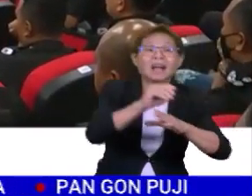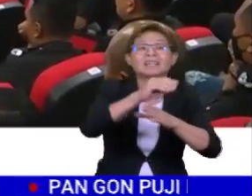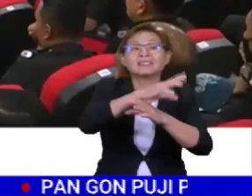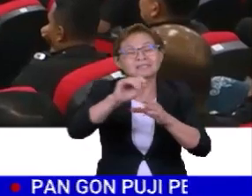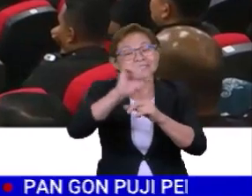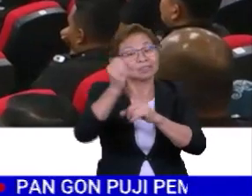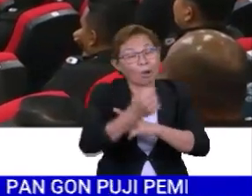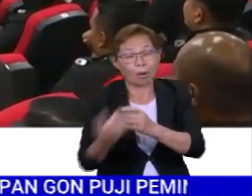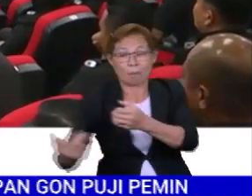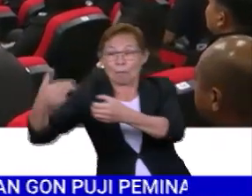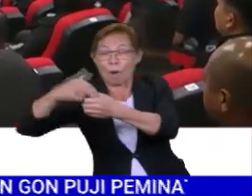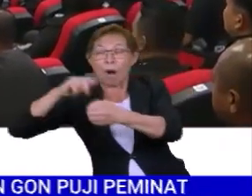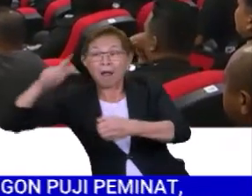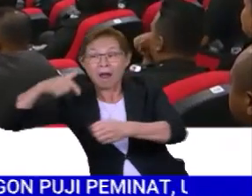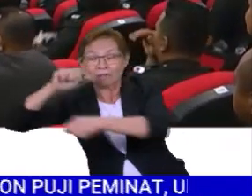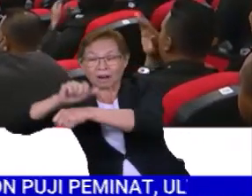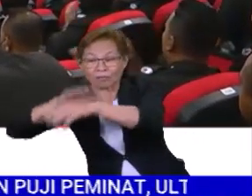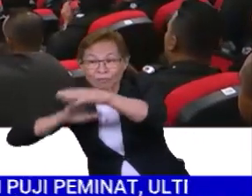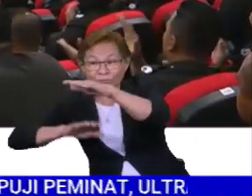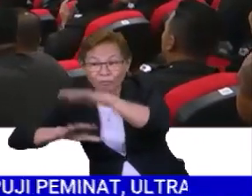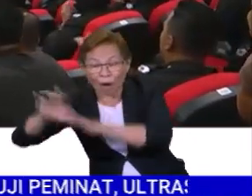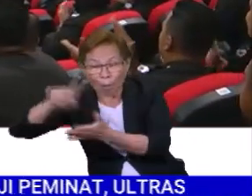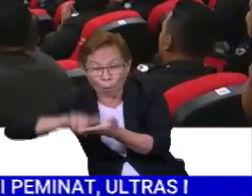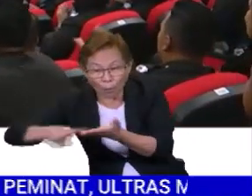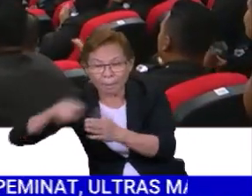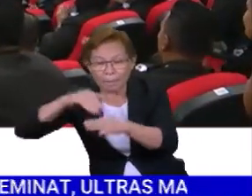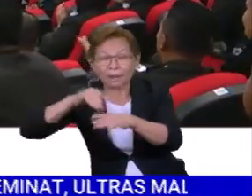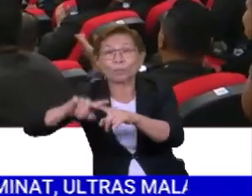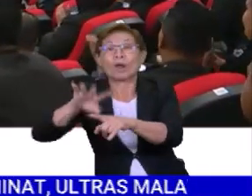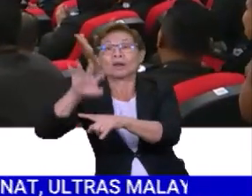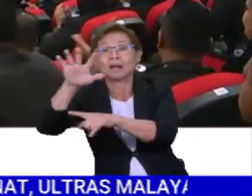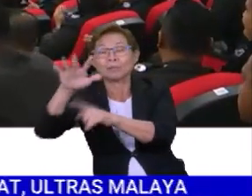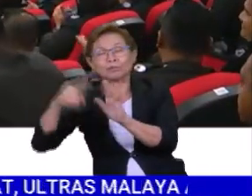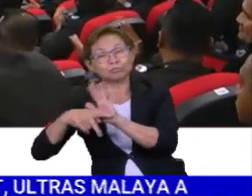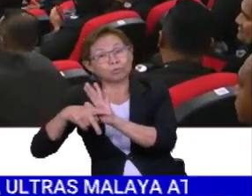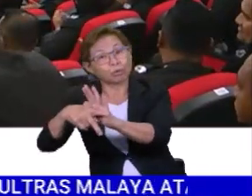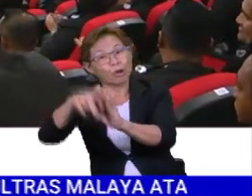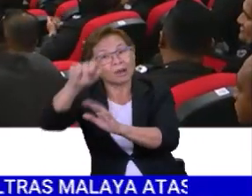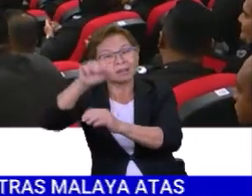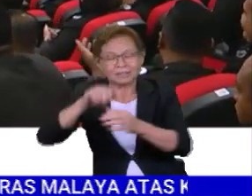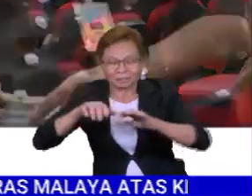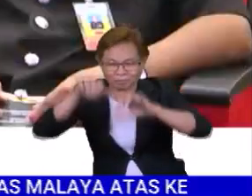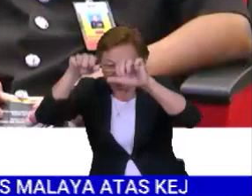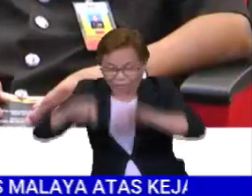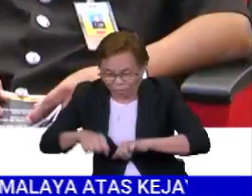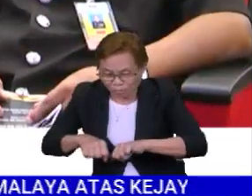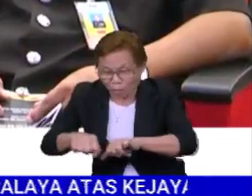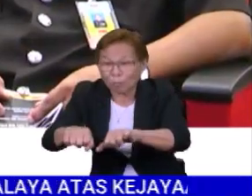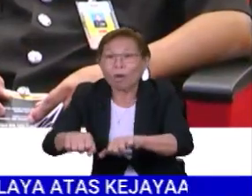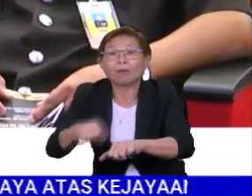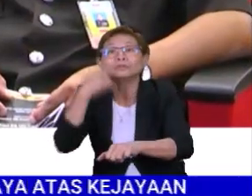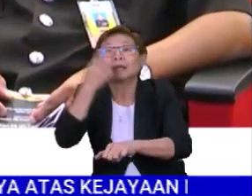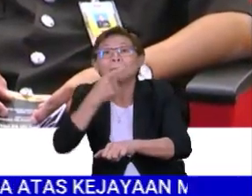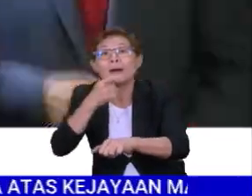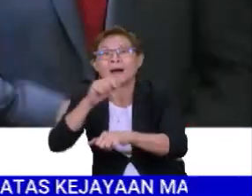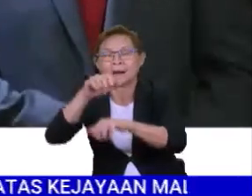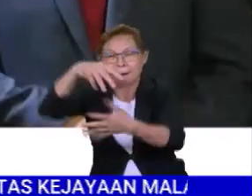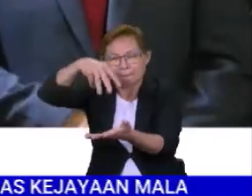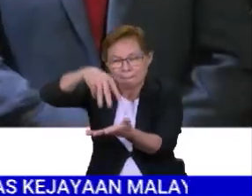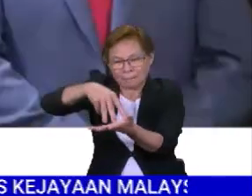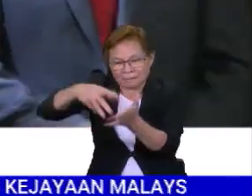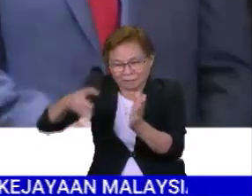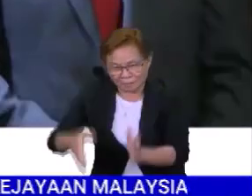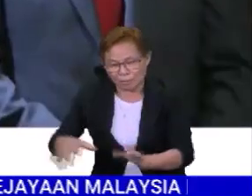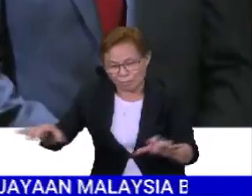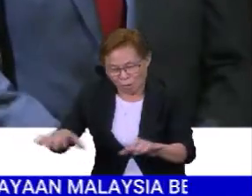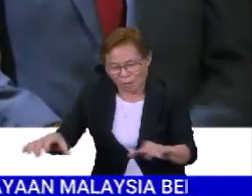itu, penyertaan di London Craft Weeks pada Mei lalu yang mempamerkan hasil tenunan penghuni penjara.